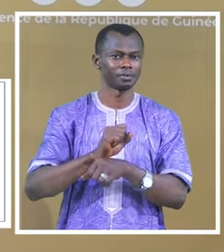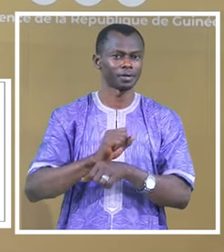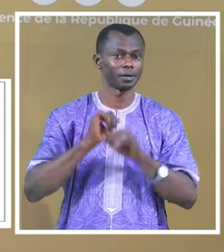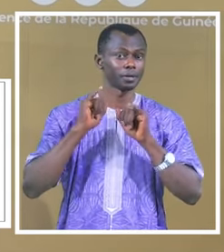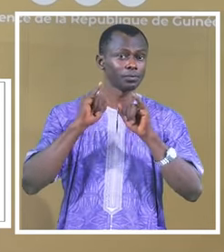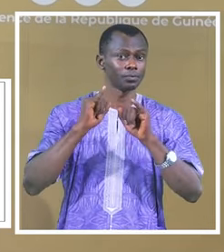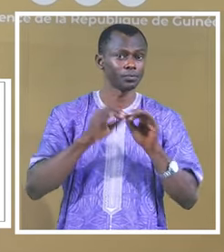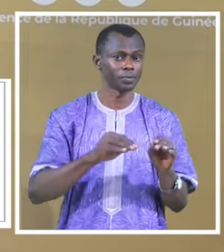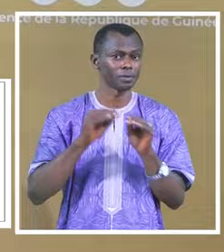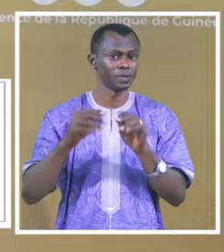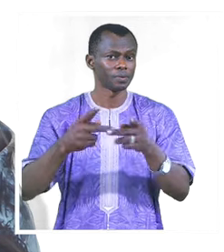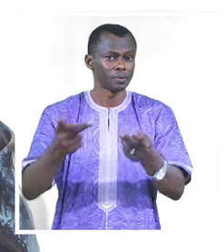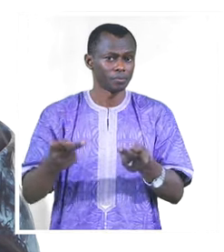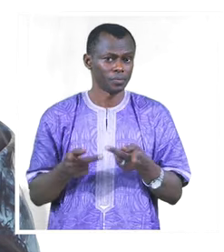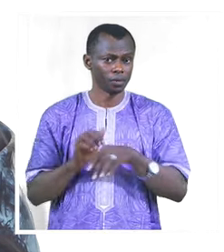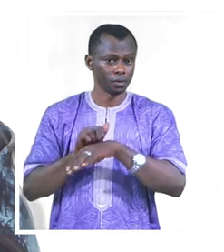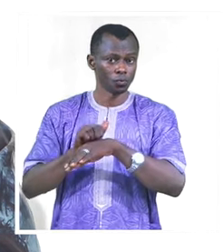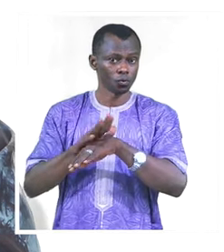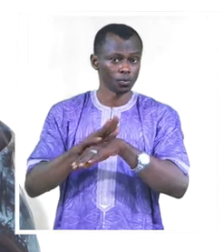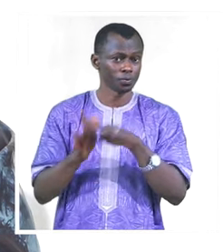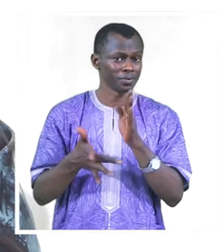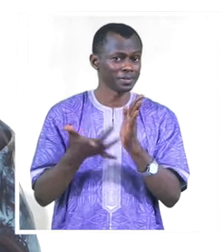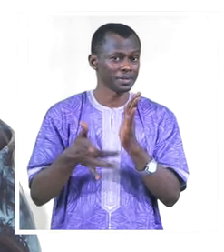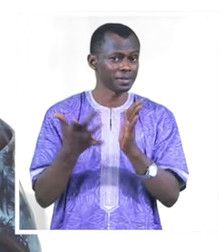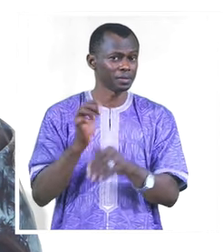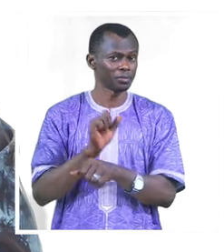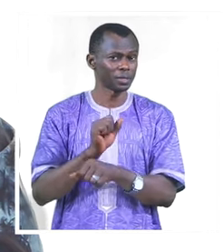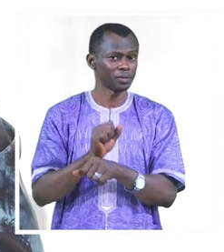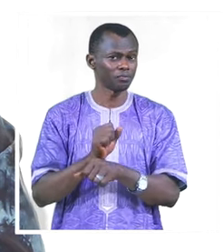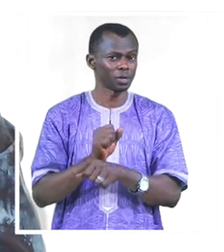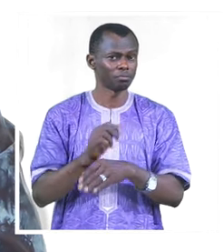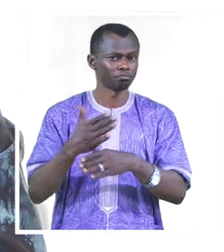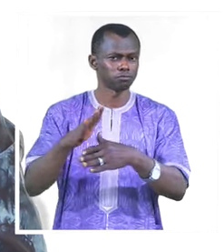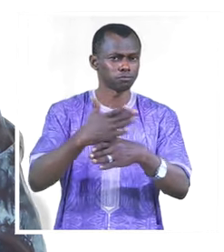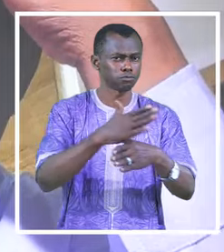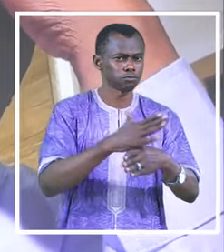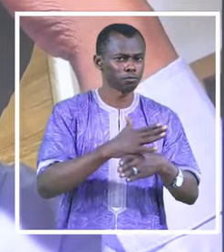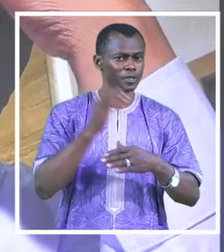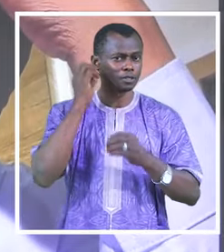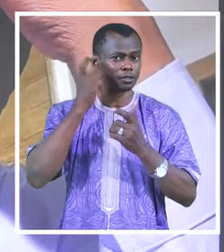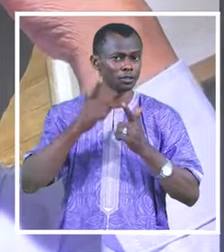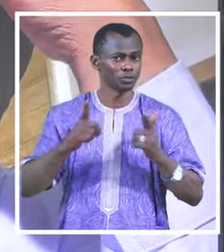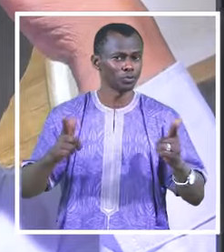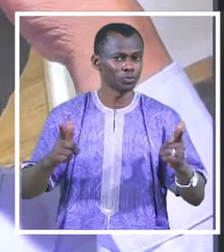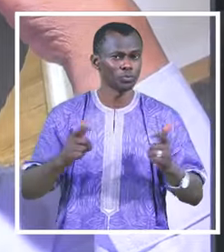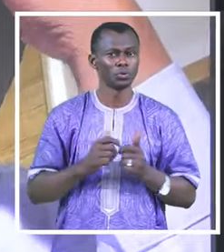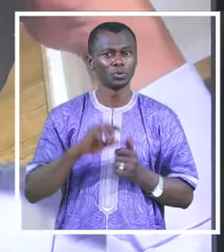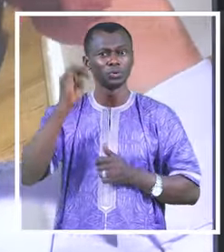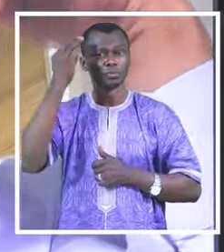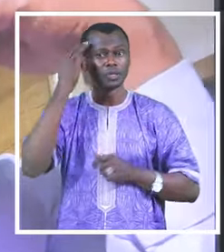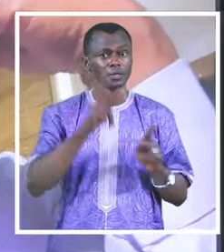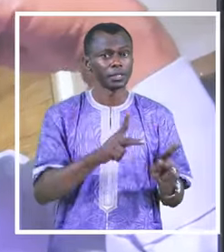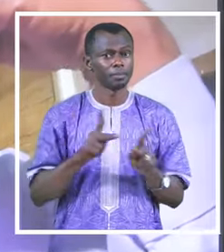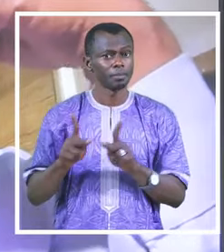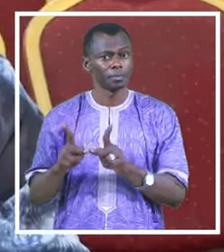de travail composé des secrétaires généraux des ministères du Plan et de la Coopération internationale, de l'économie et des